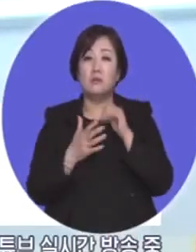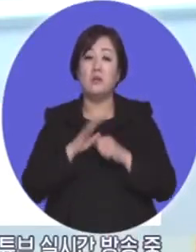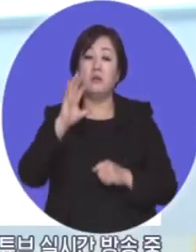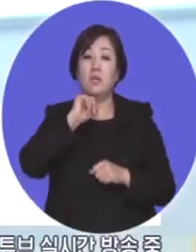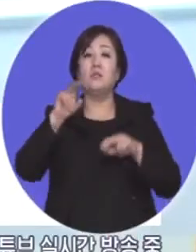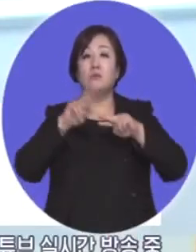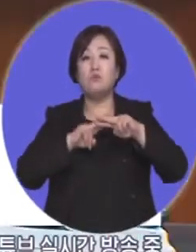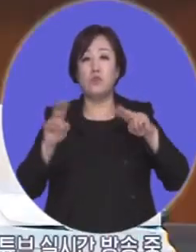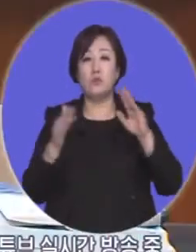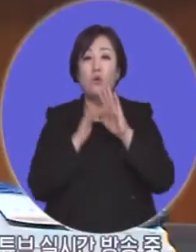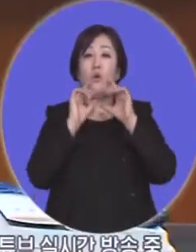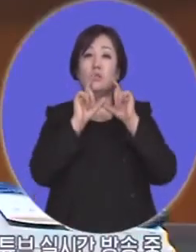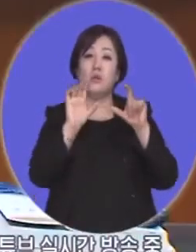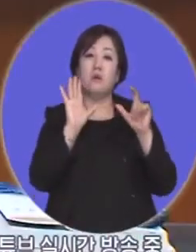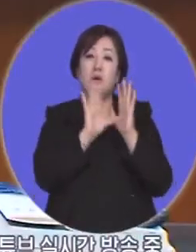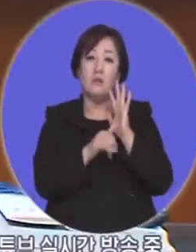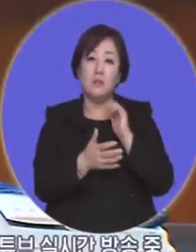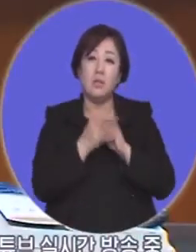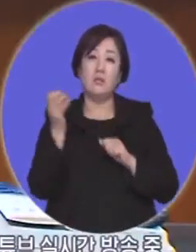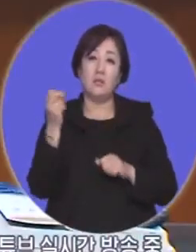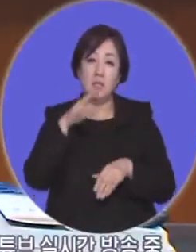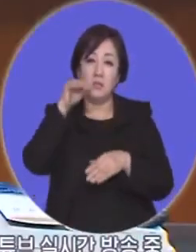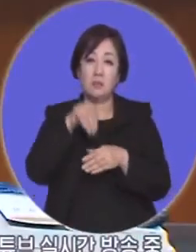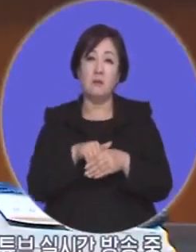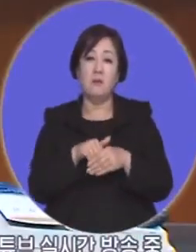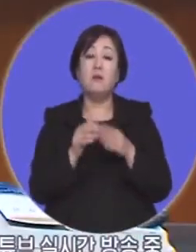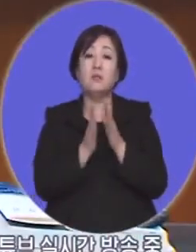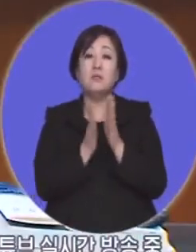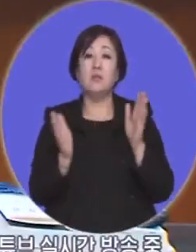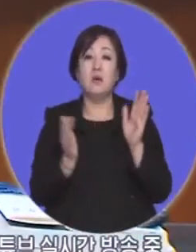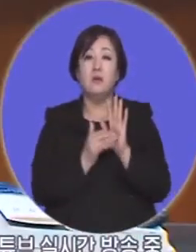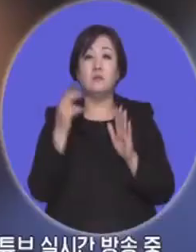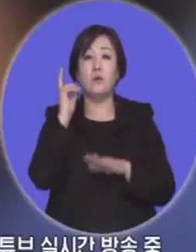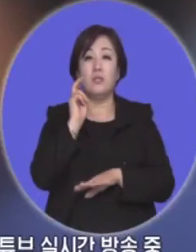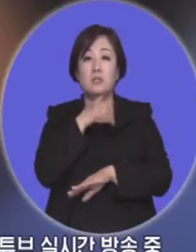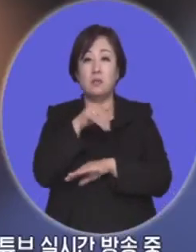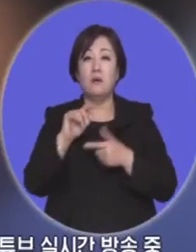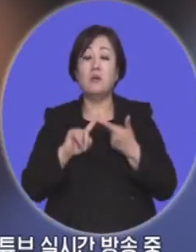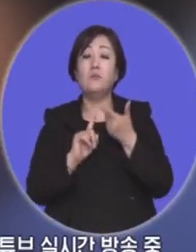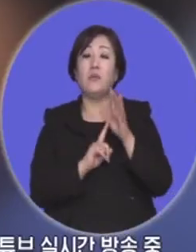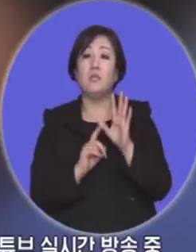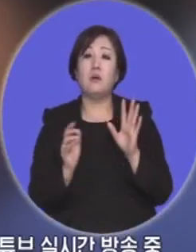당선 무효형이 선고될 경우 재선거가 실시될 수 있다는 관측이 나오고 있습니다.